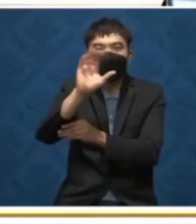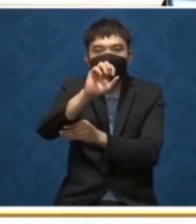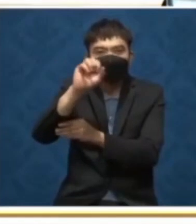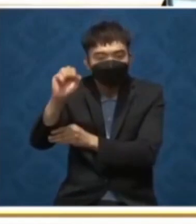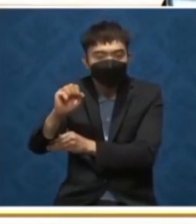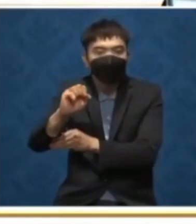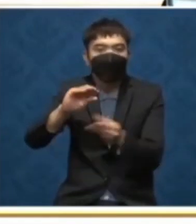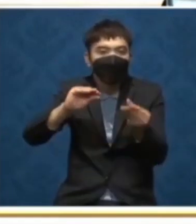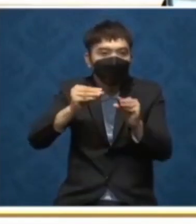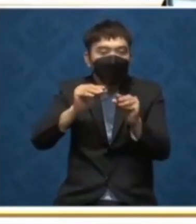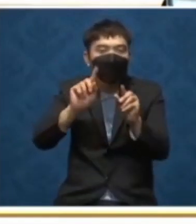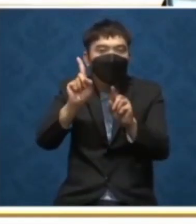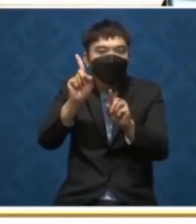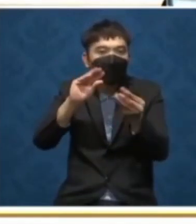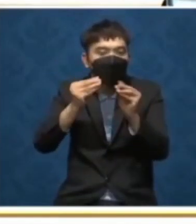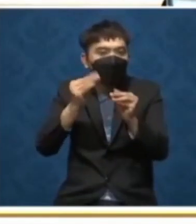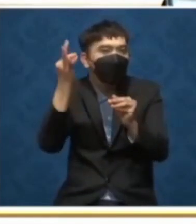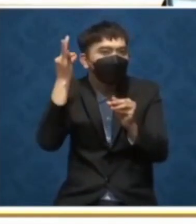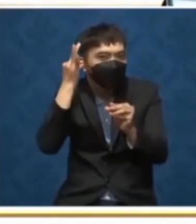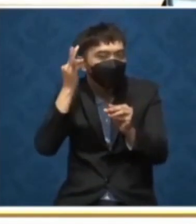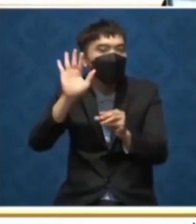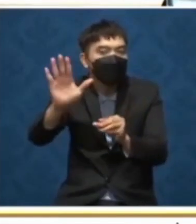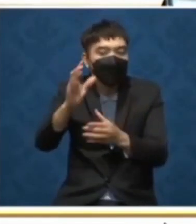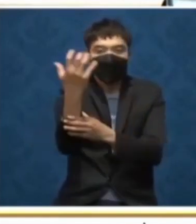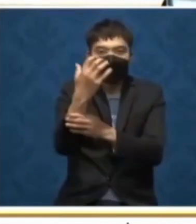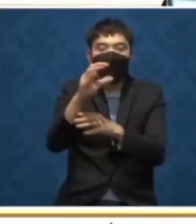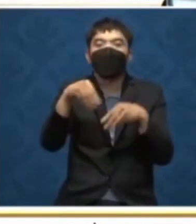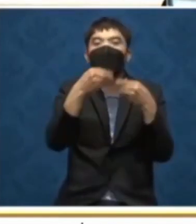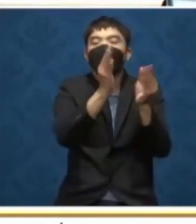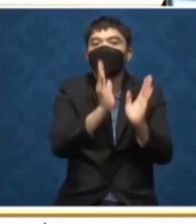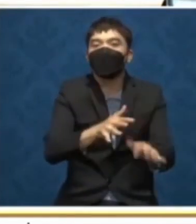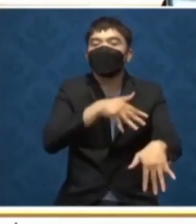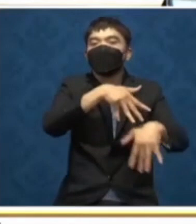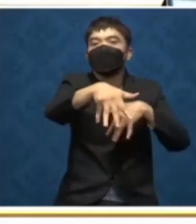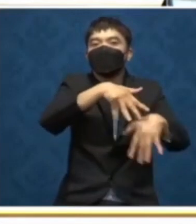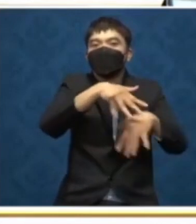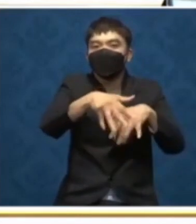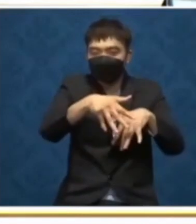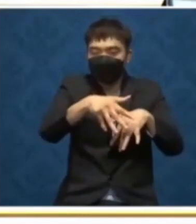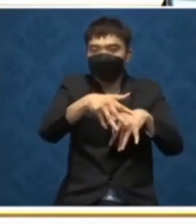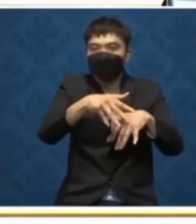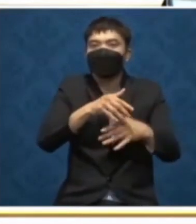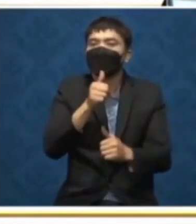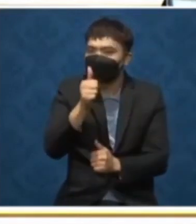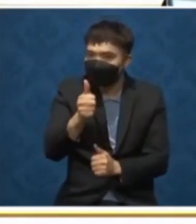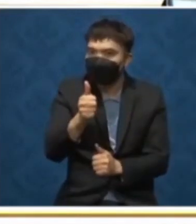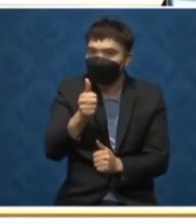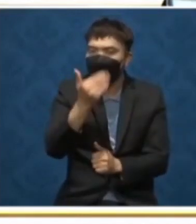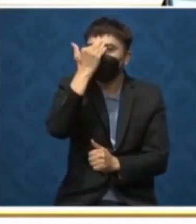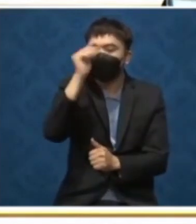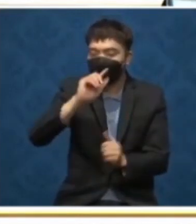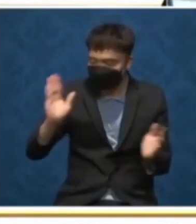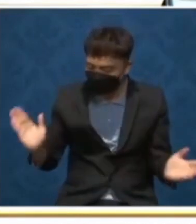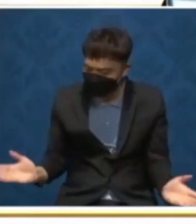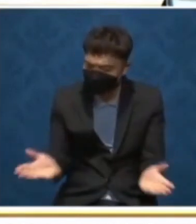ทยุของรัฐสภาเป็นสถานีของประชาชนเพื่อที่จะส่งเสริมพั